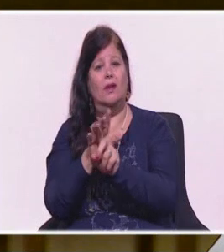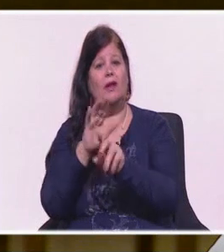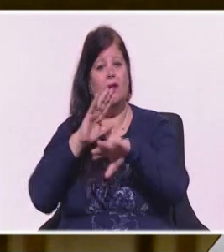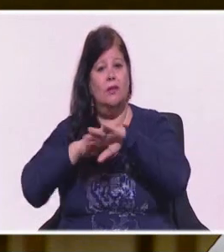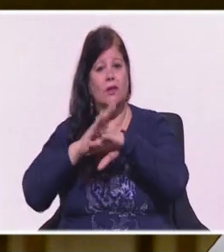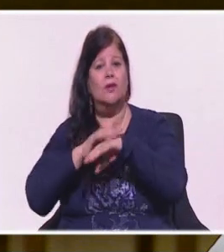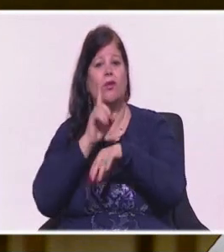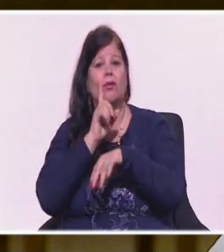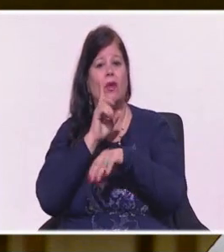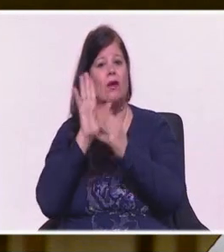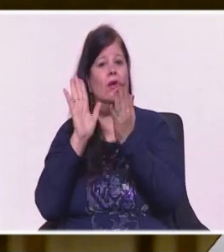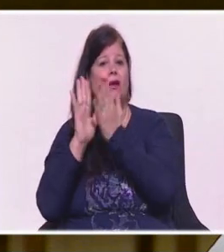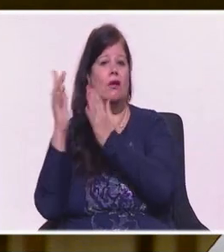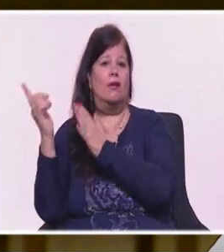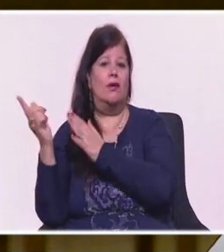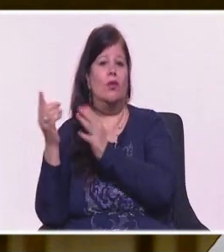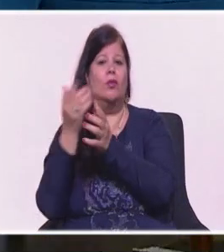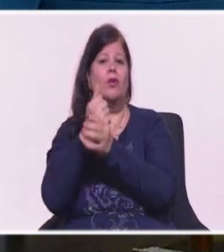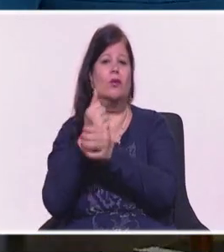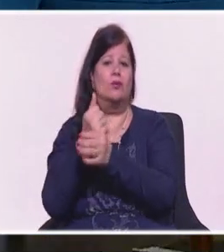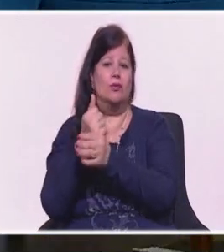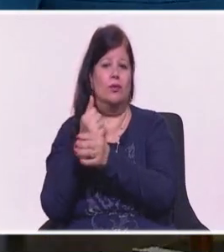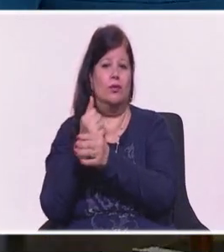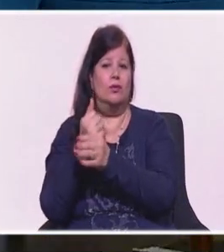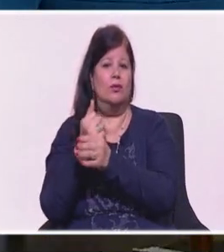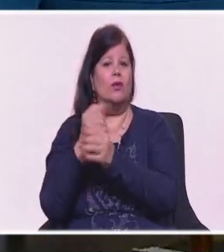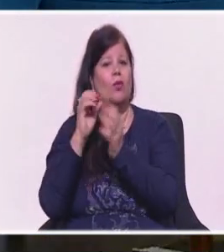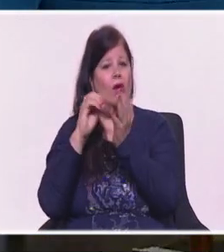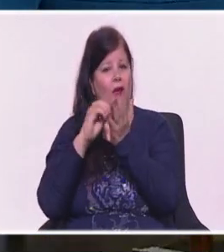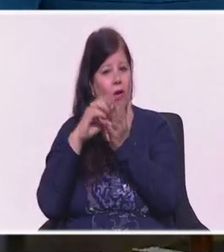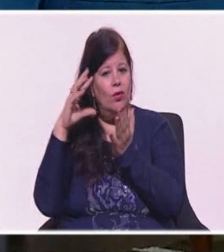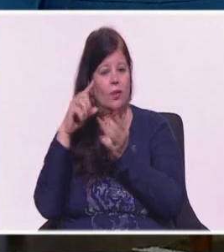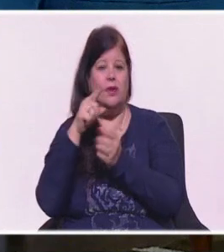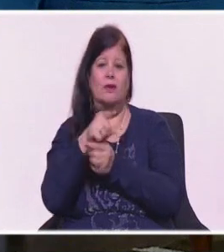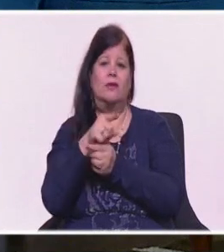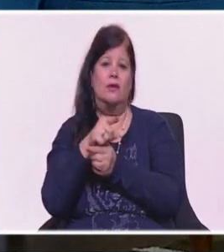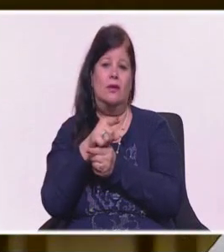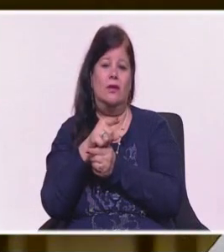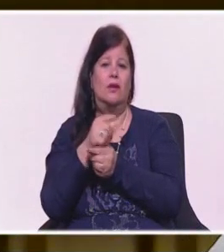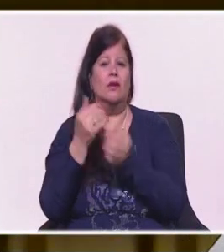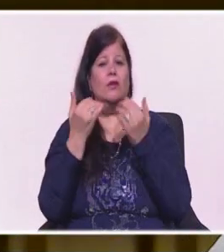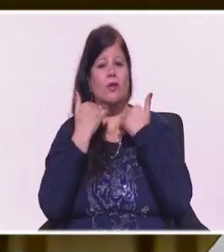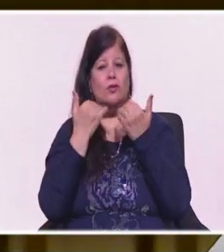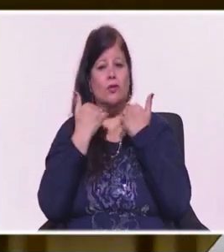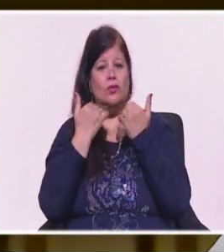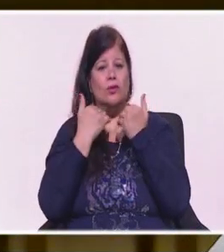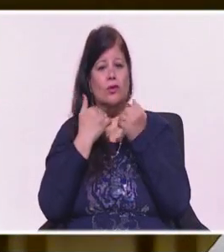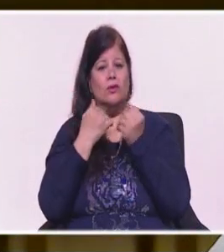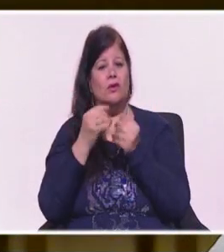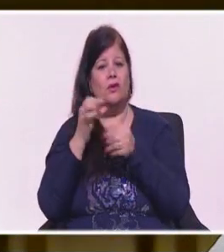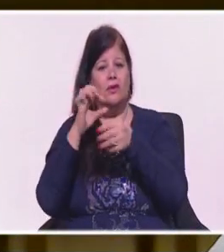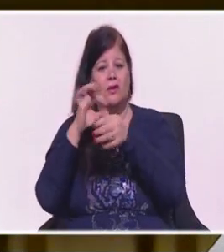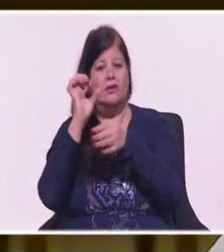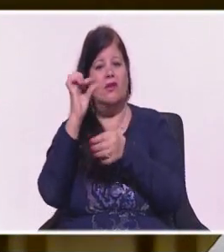امك جارها ومراته، والاولى بيه ابنها اللي ما عندوش ذره